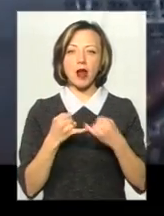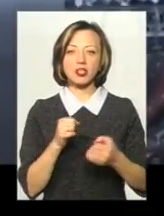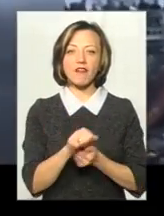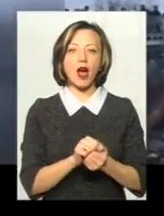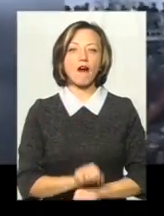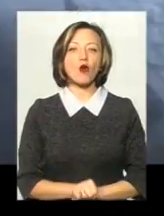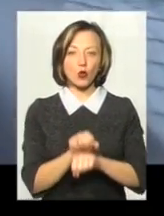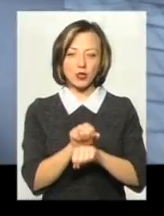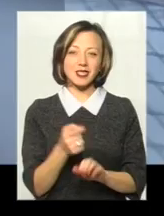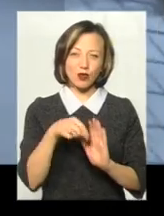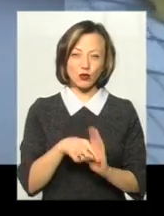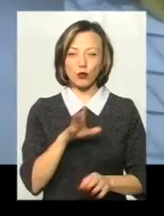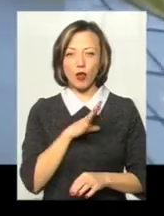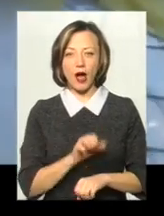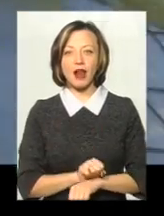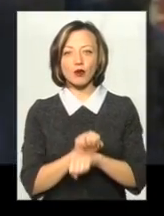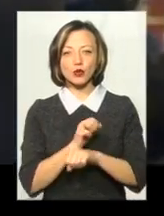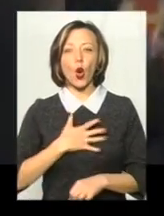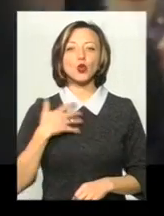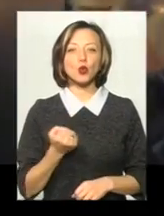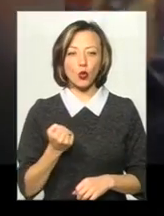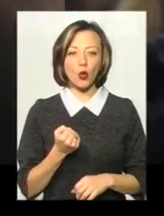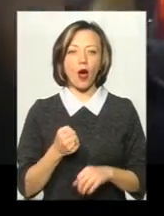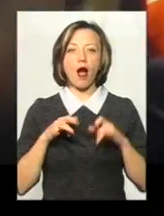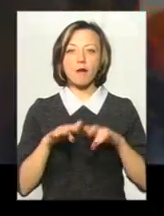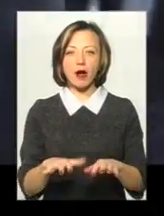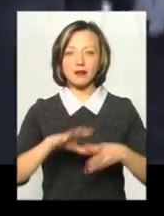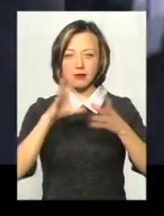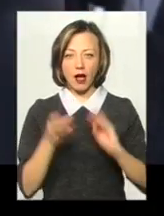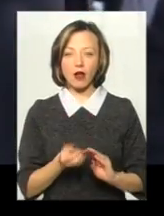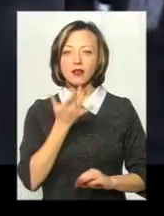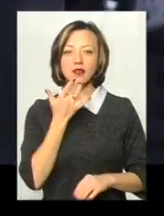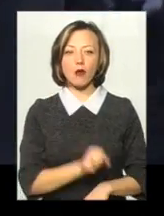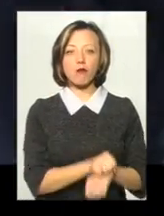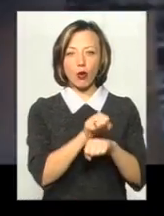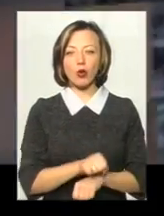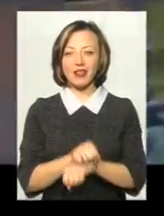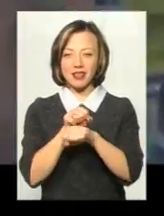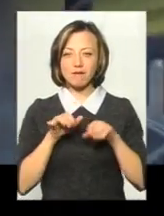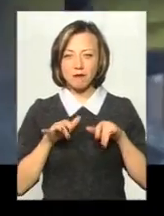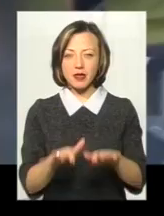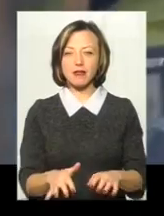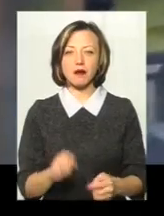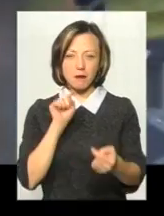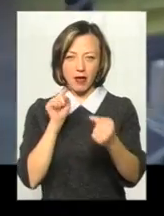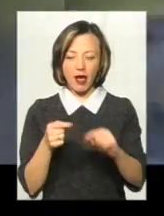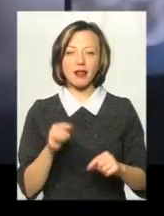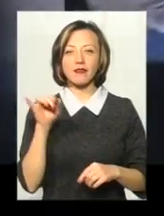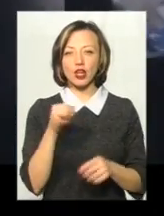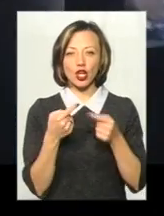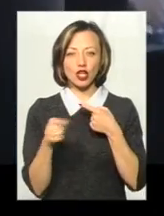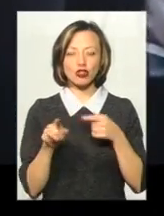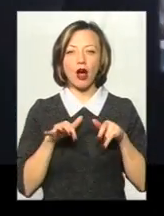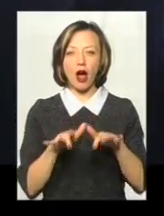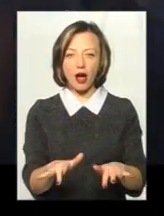революція. За суттю, вона була революцією духу, кампанією загальнонаціональних протестів, мітингів, пікетів, страйків, інших